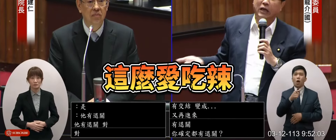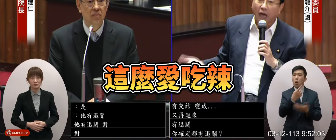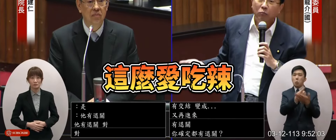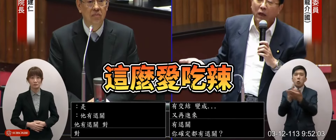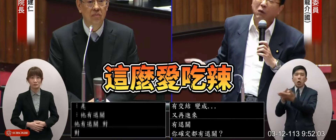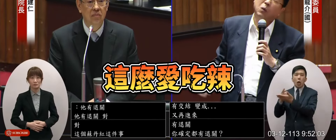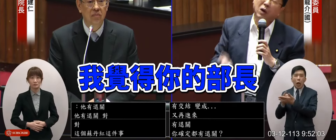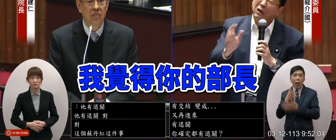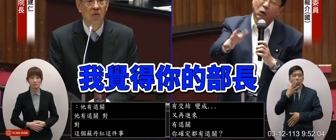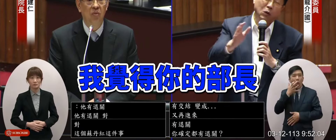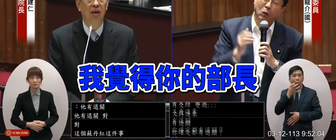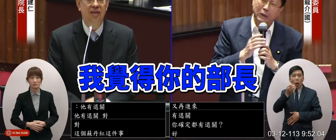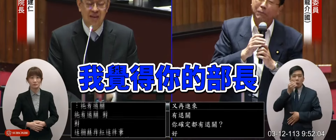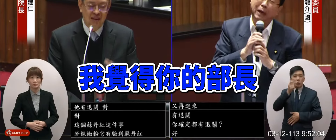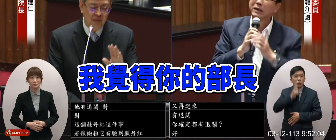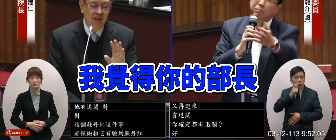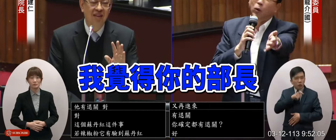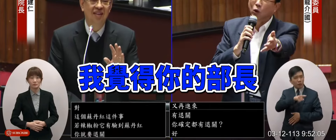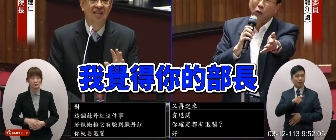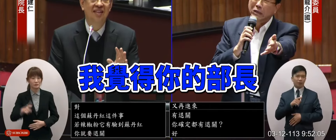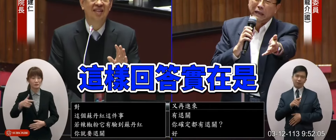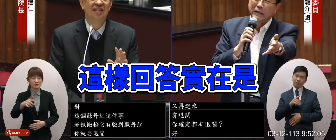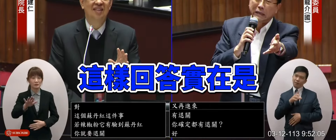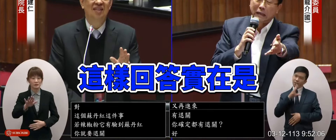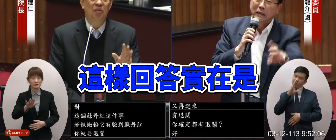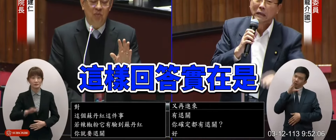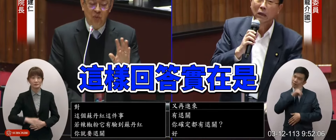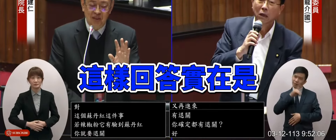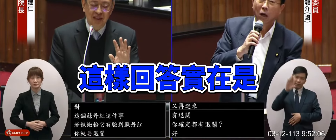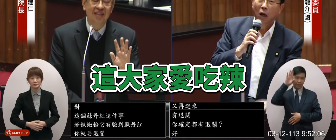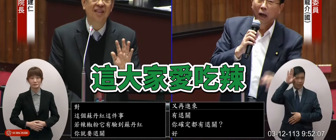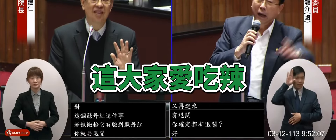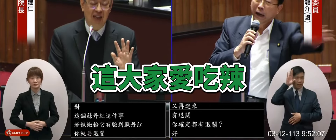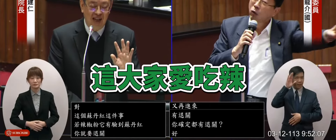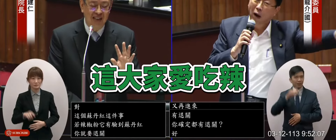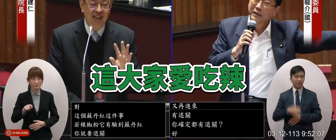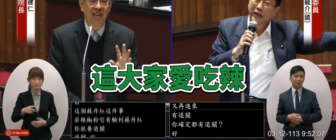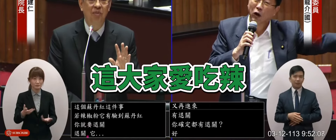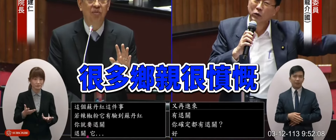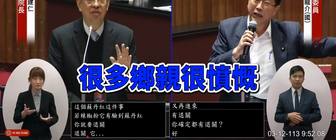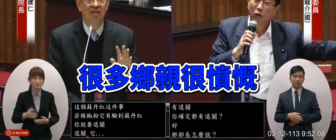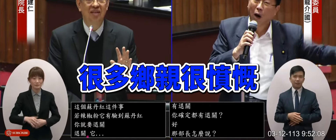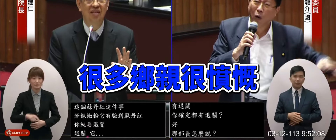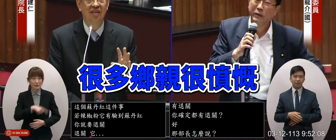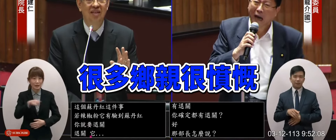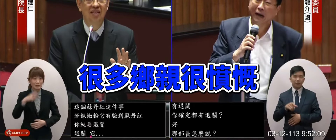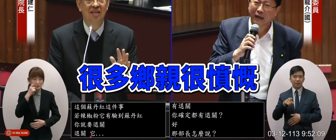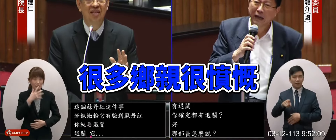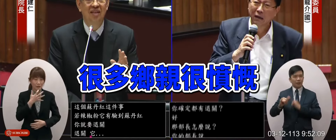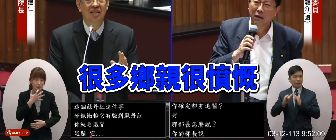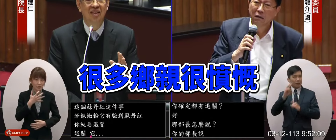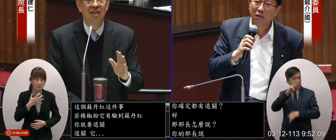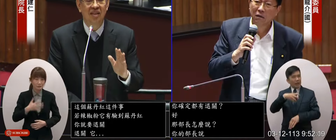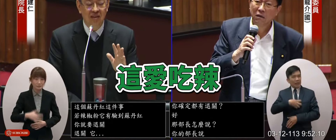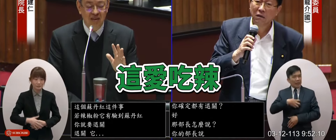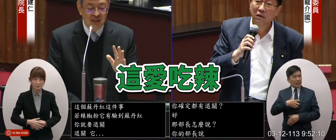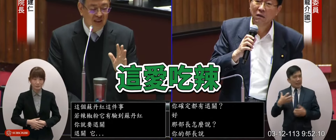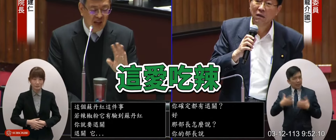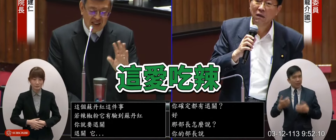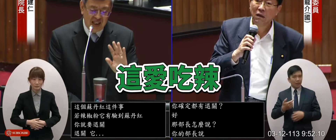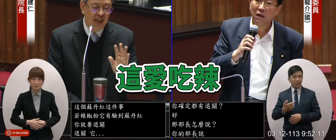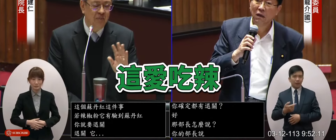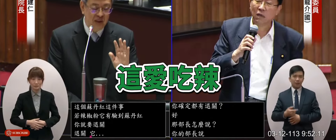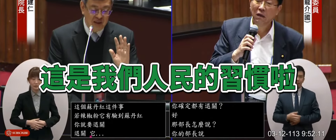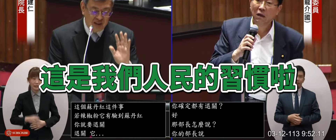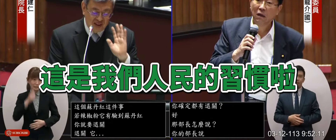拢真爱食咸的，我感觉你的部长因这是代志。 这大家爱食咸。 偌济用千偌粉开呢？